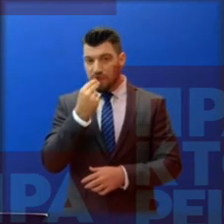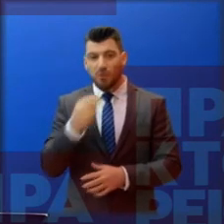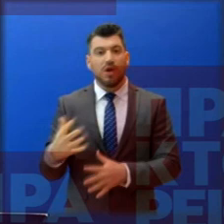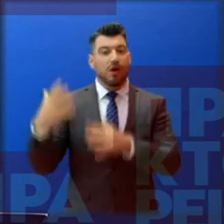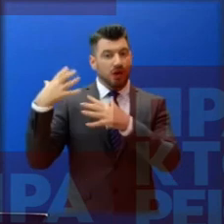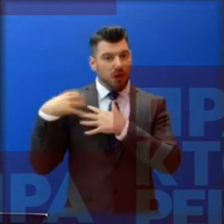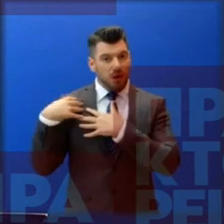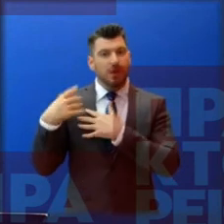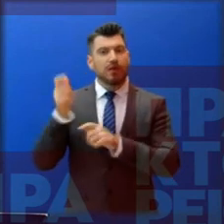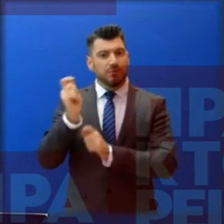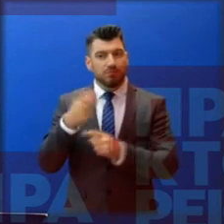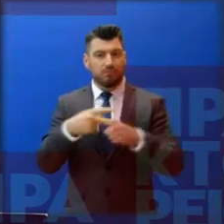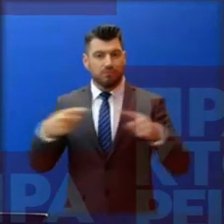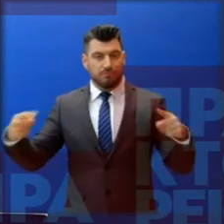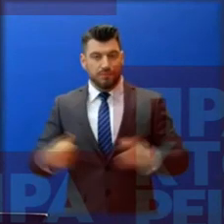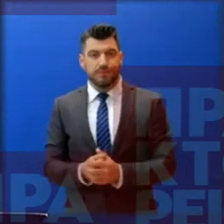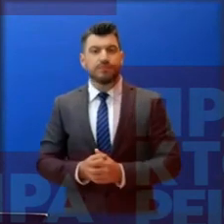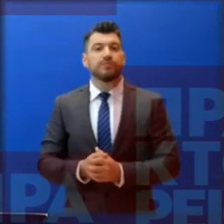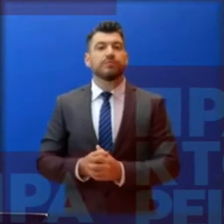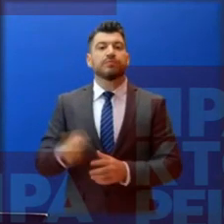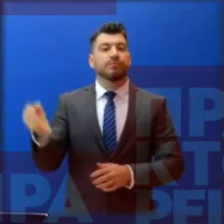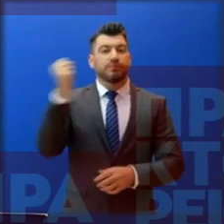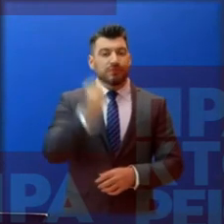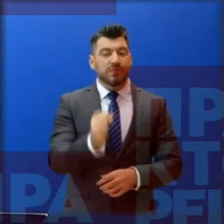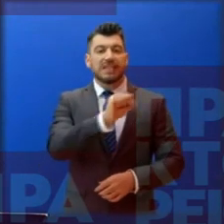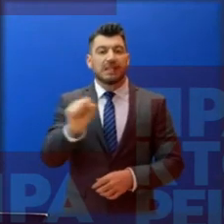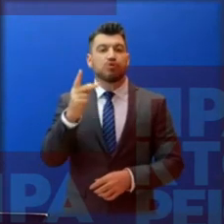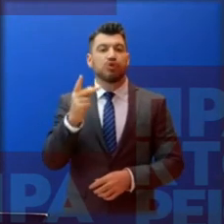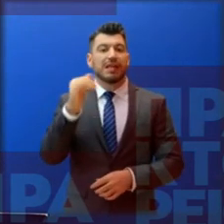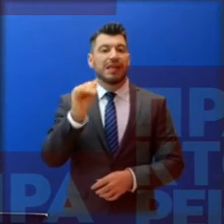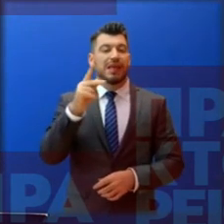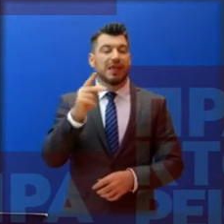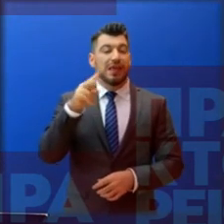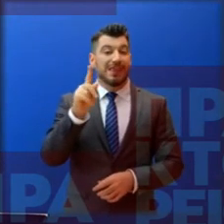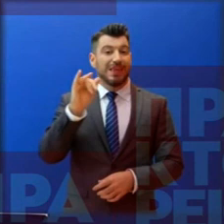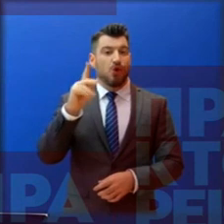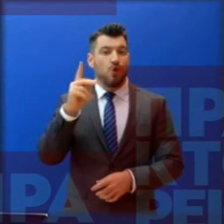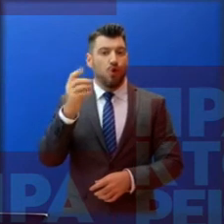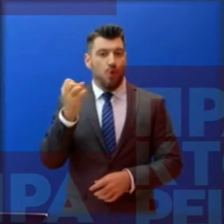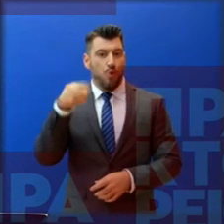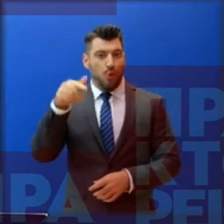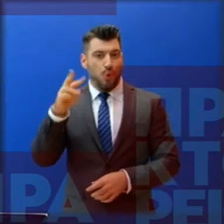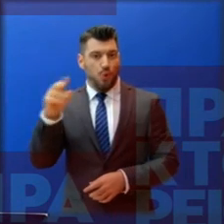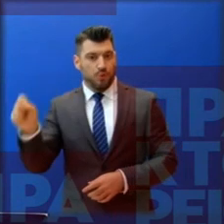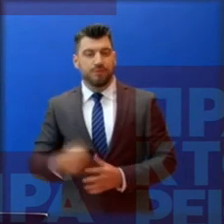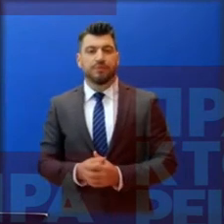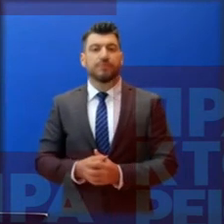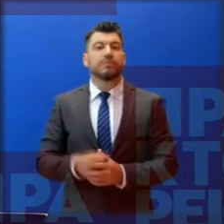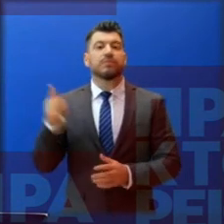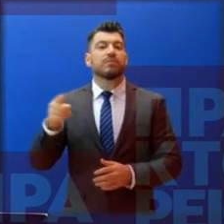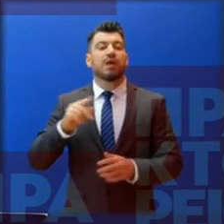για την αλληλευτική πολιτική, αναλαμβάνει ο Σίμος Κεδίκογλου. Τη θέση του Υφυπουργού Μεταφορών και